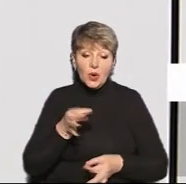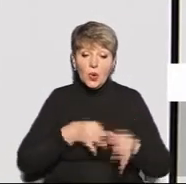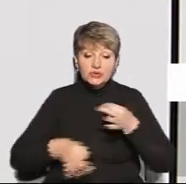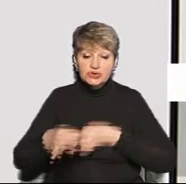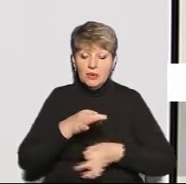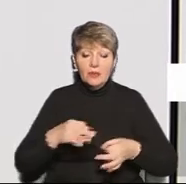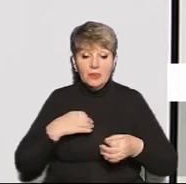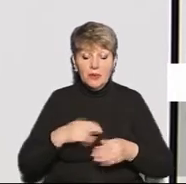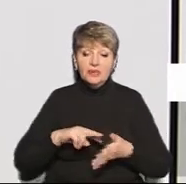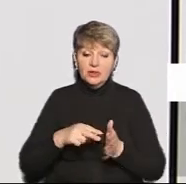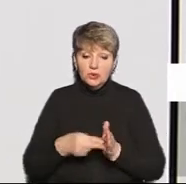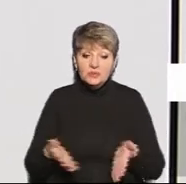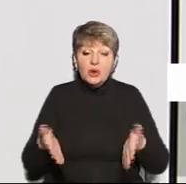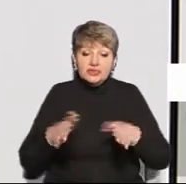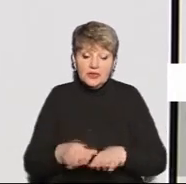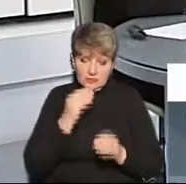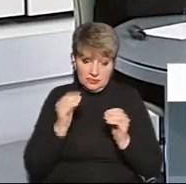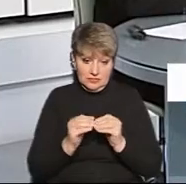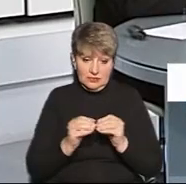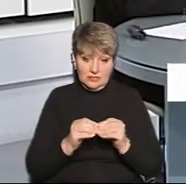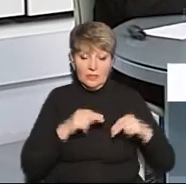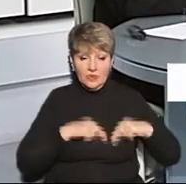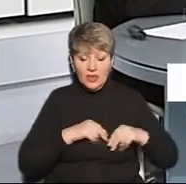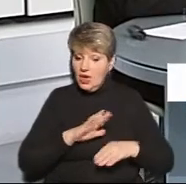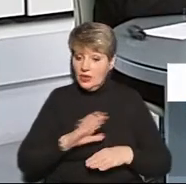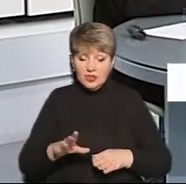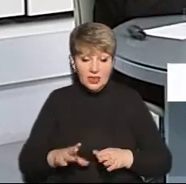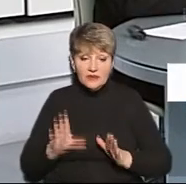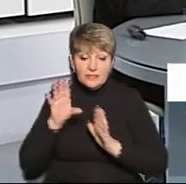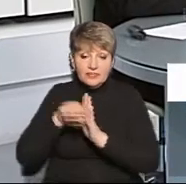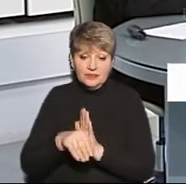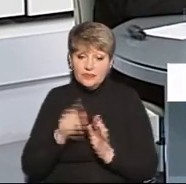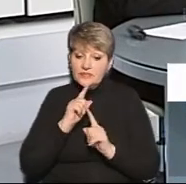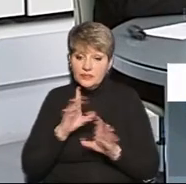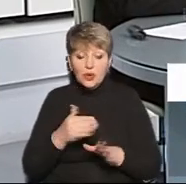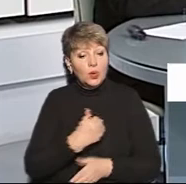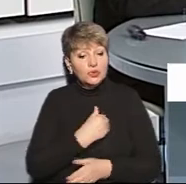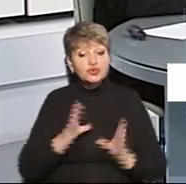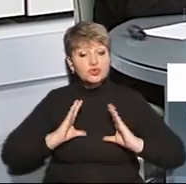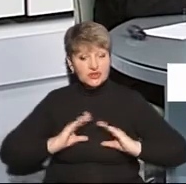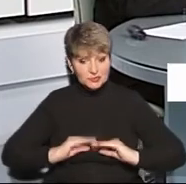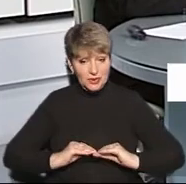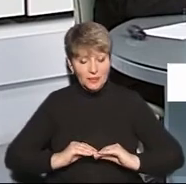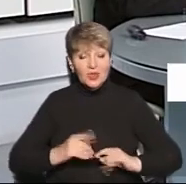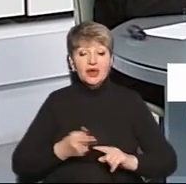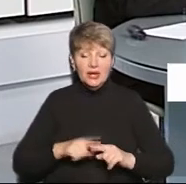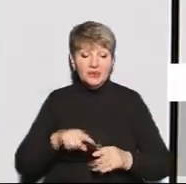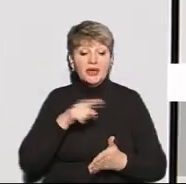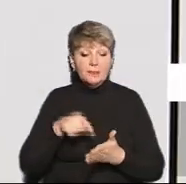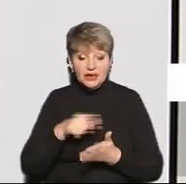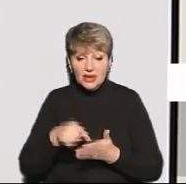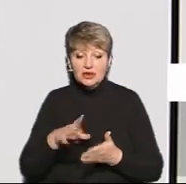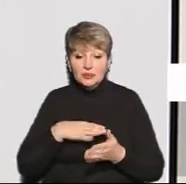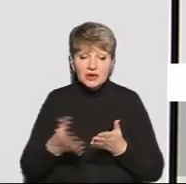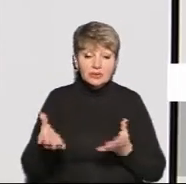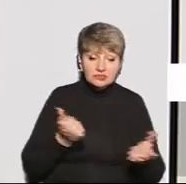залишати, щоб вона працювала повноцінно, як і працює. Mm. Не вплине абсолютно, я хочу заспокоїти, теж це питання